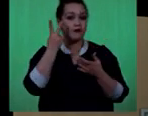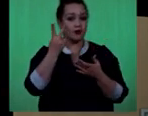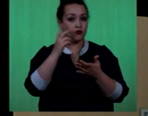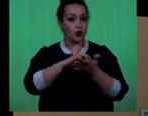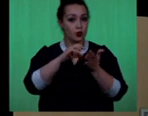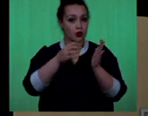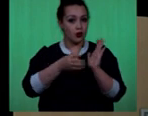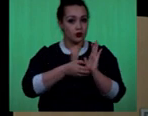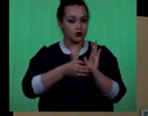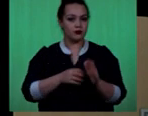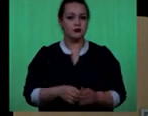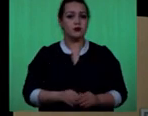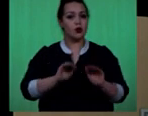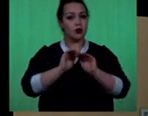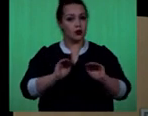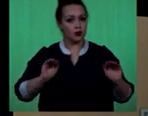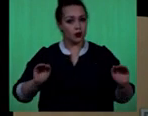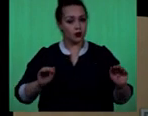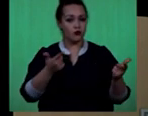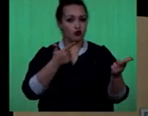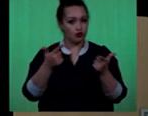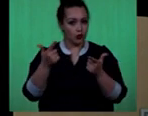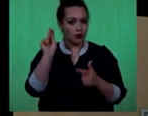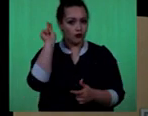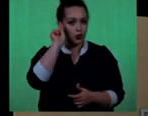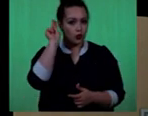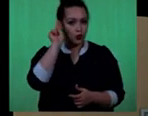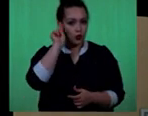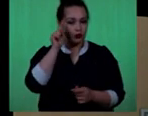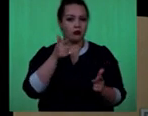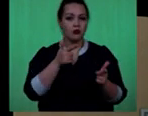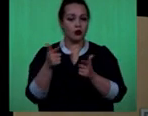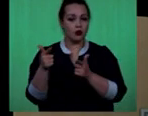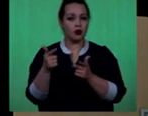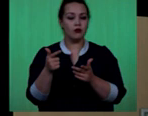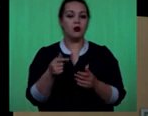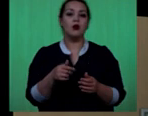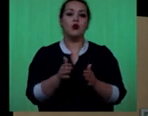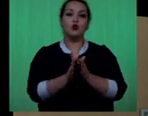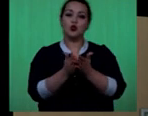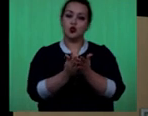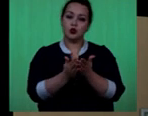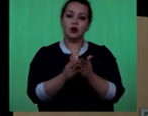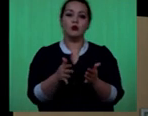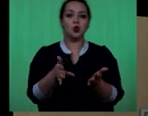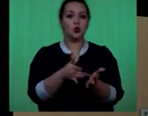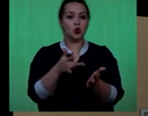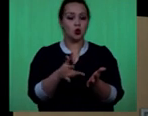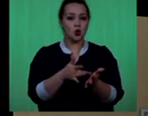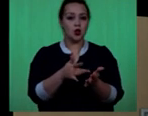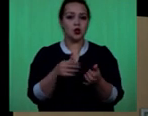классе ребята вы уже готовы к уроку приготовили учебник рабочую тетрадь и